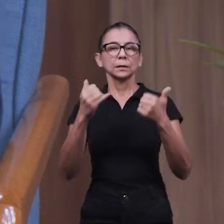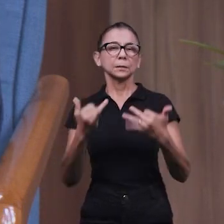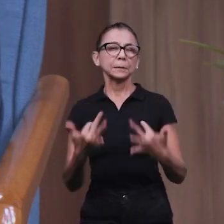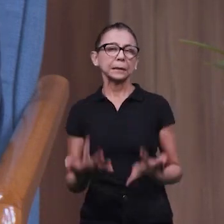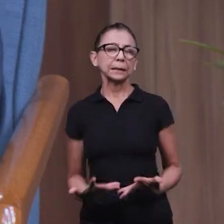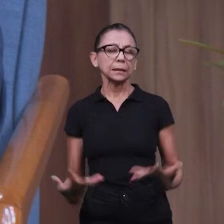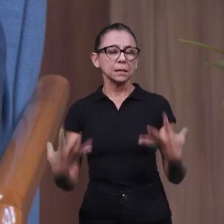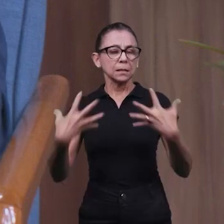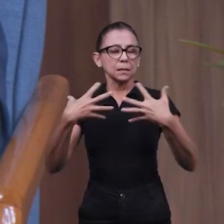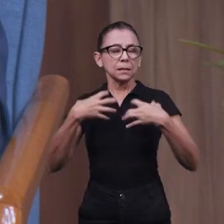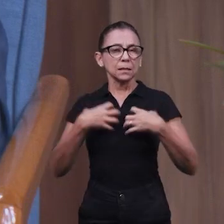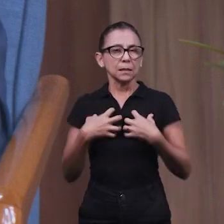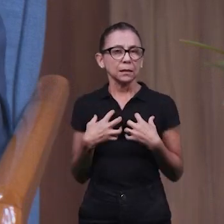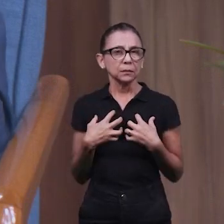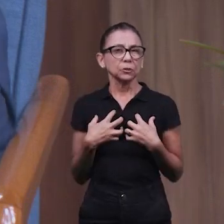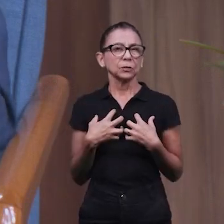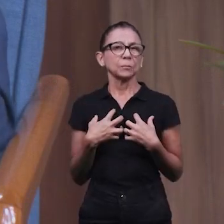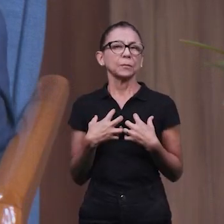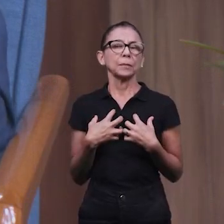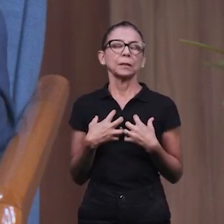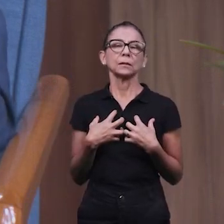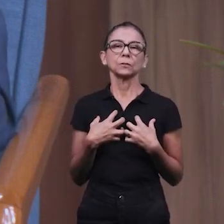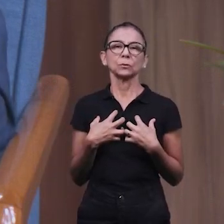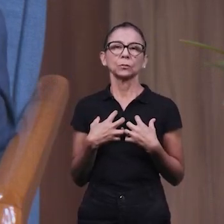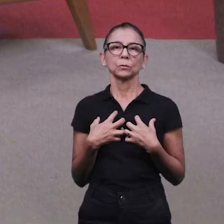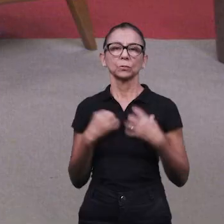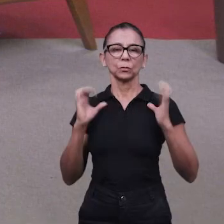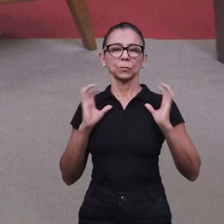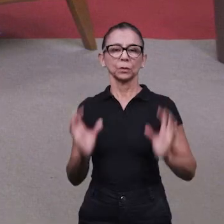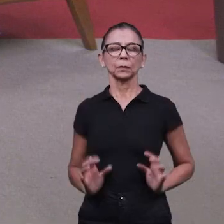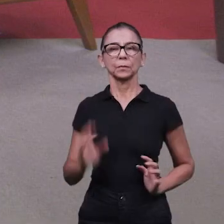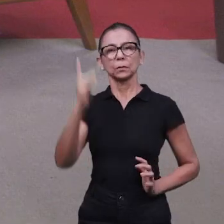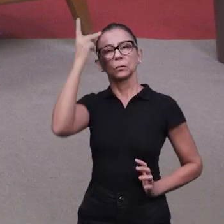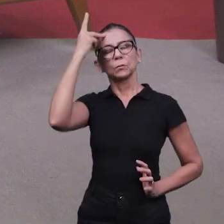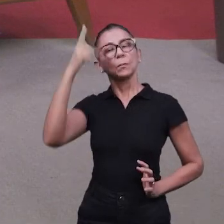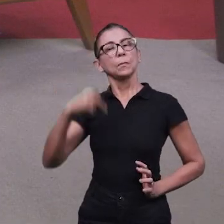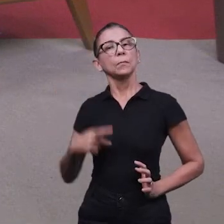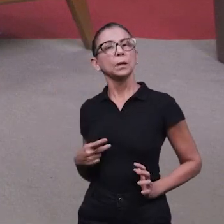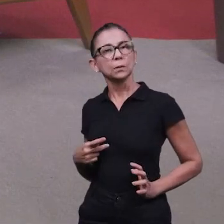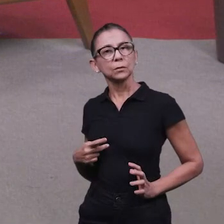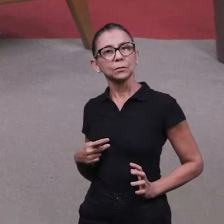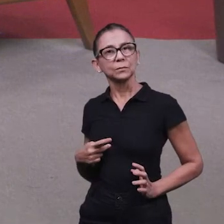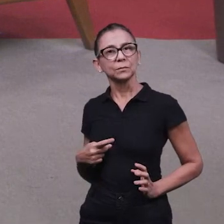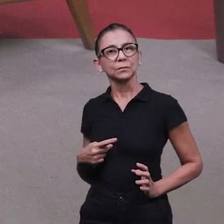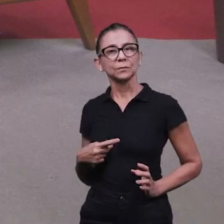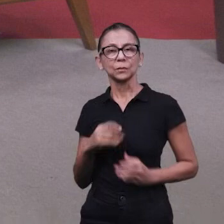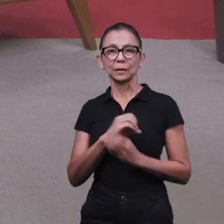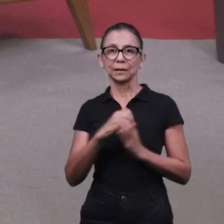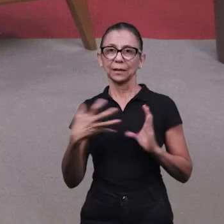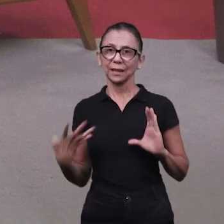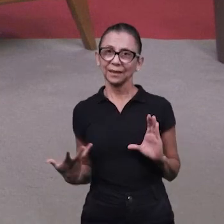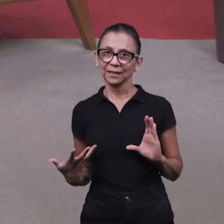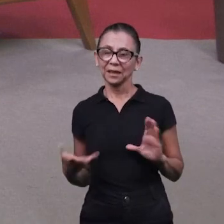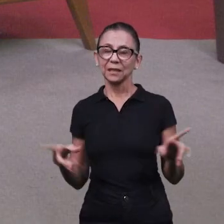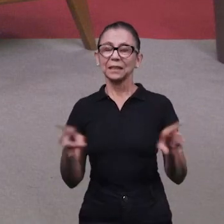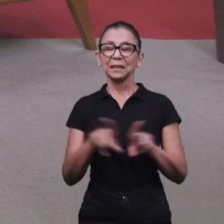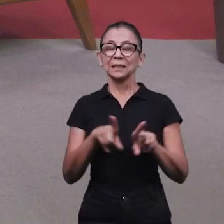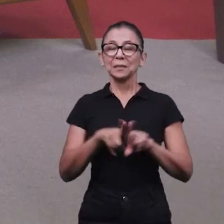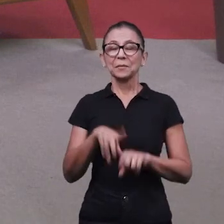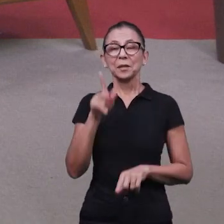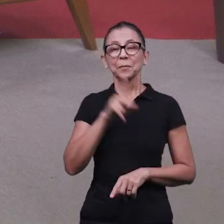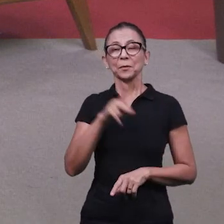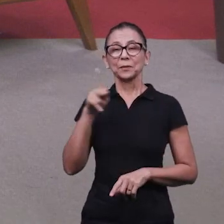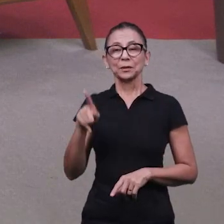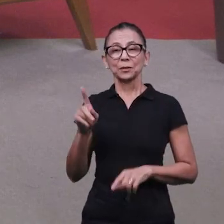sur l'identification des sentiments dans la formation du caractère humain. Dans le volet parfaite louange, la sœur Janaïna Zomaki